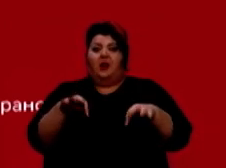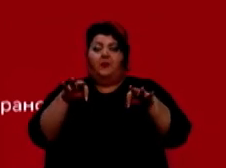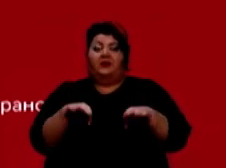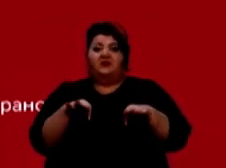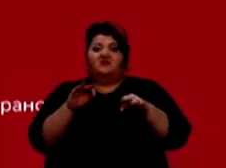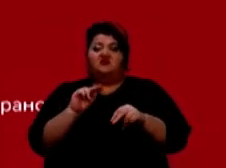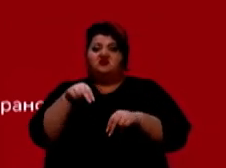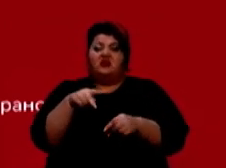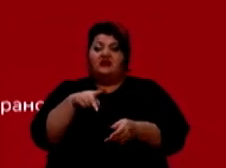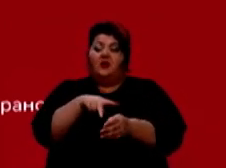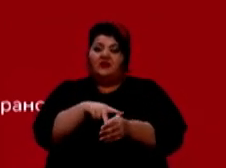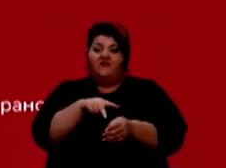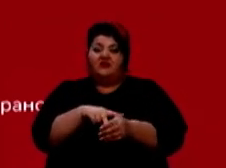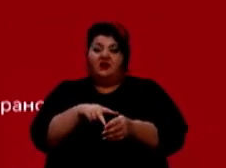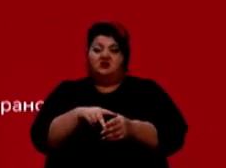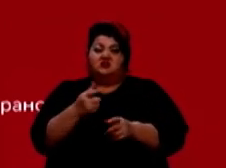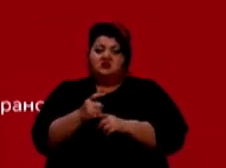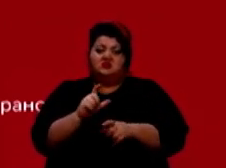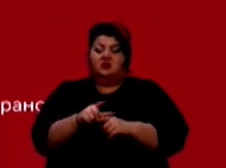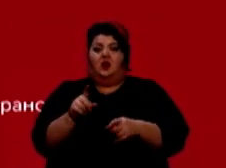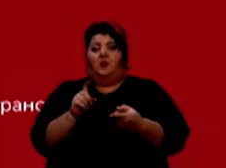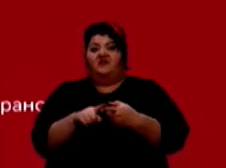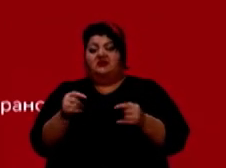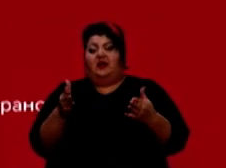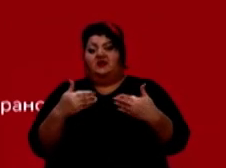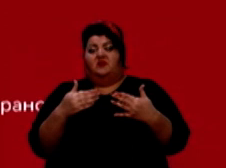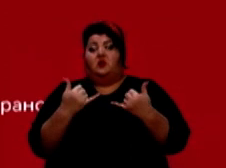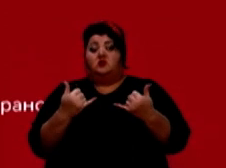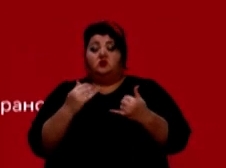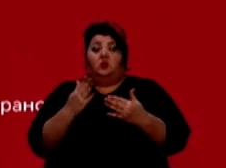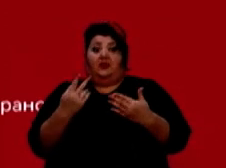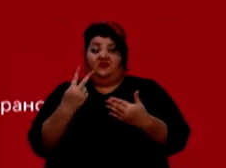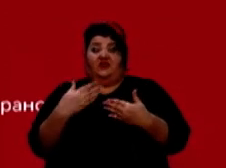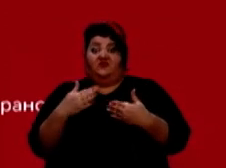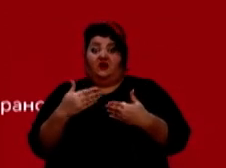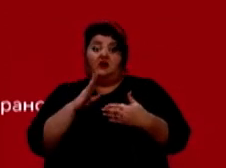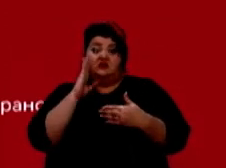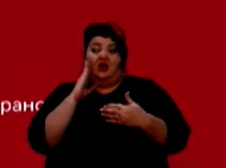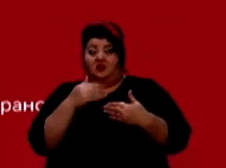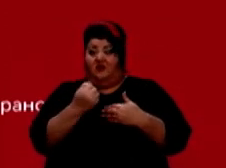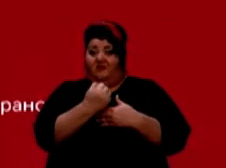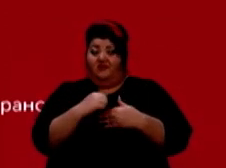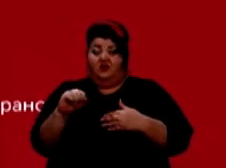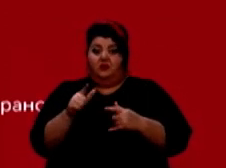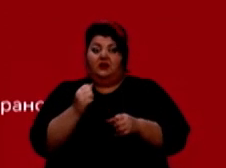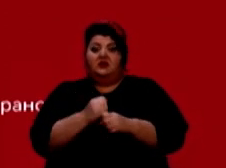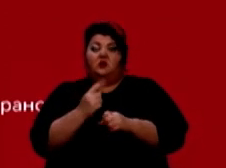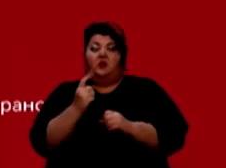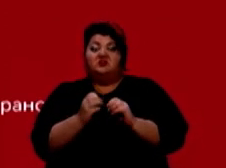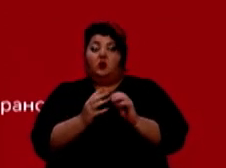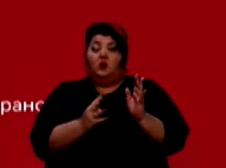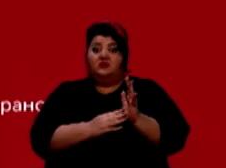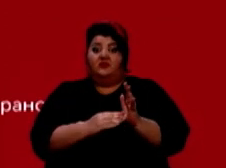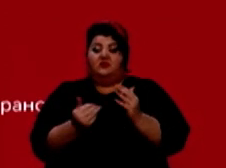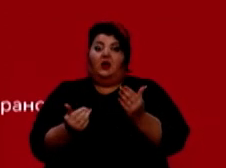через перенавантаження, були пов'язані з дверима. Тільки сьогодні дві двері зранку виламали. І той, який зробили 119, знову заїхав